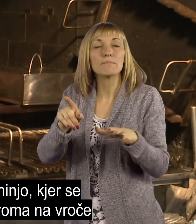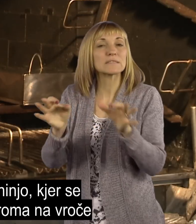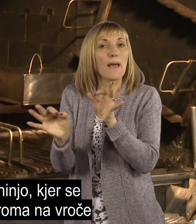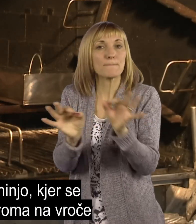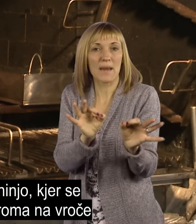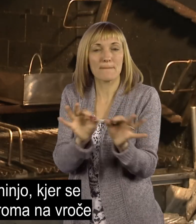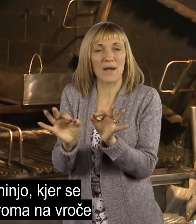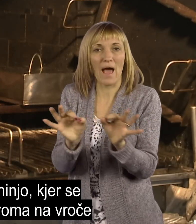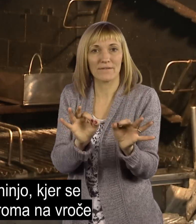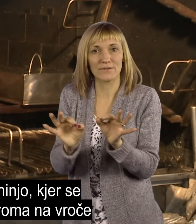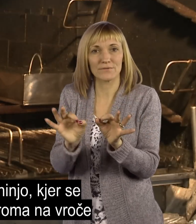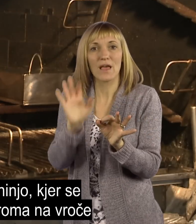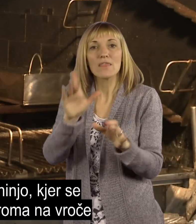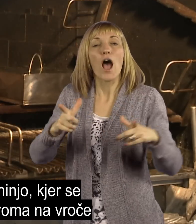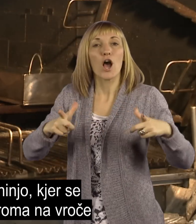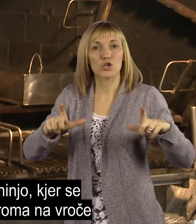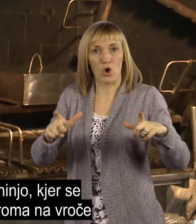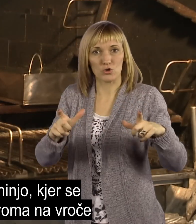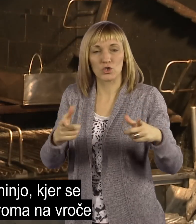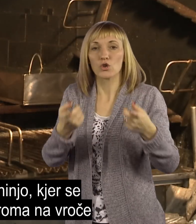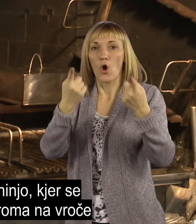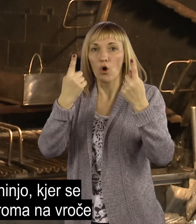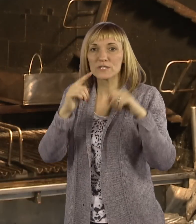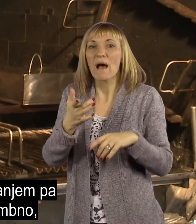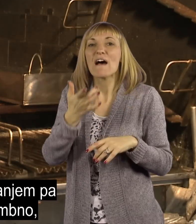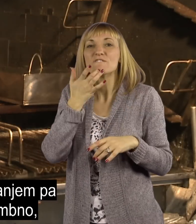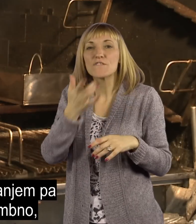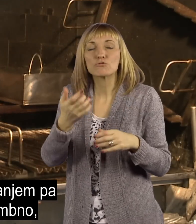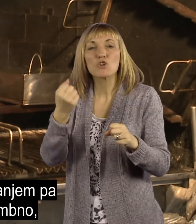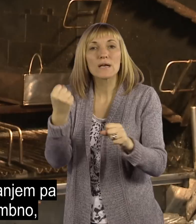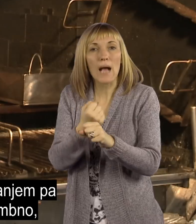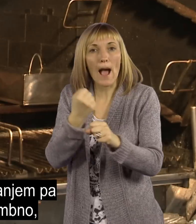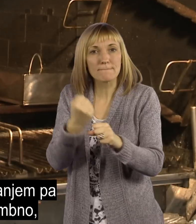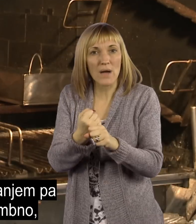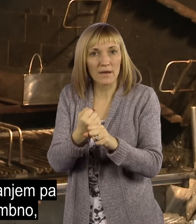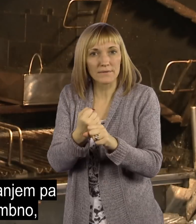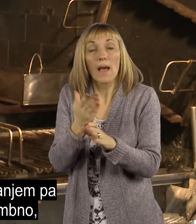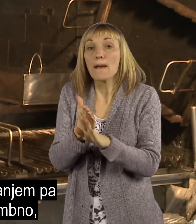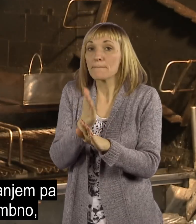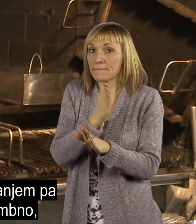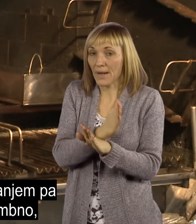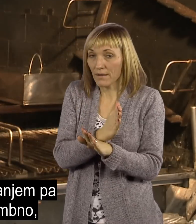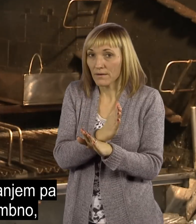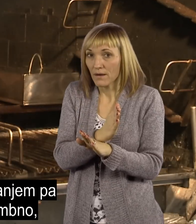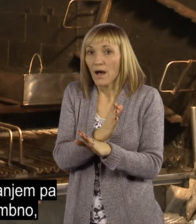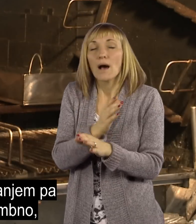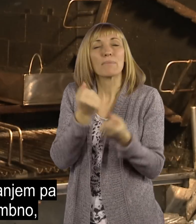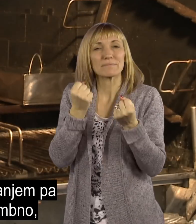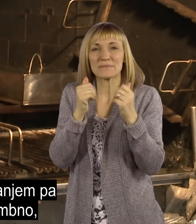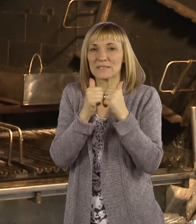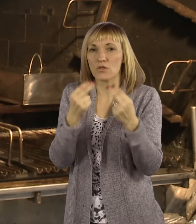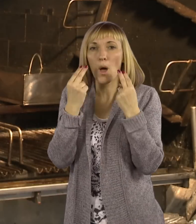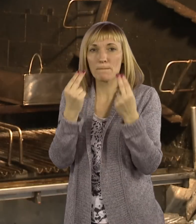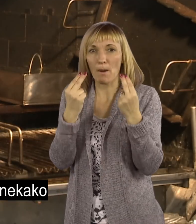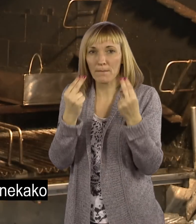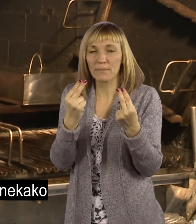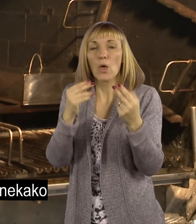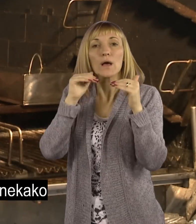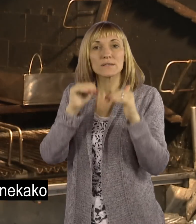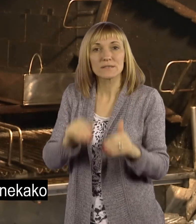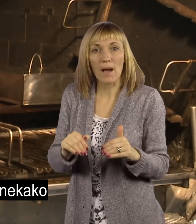servirajo na krožnike oziroma na vroče kamne. Pred serviranjem je pa izredno pomembno,